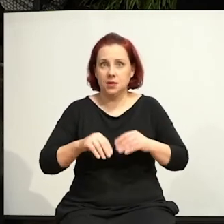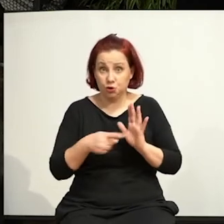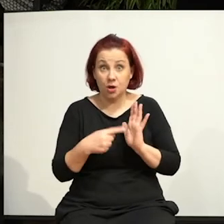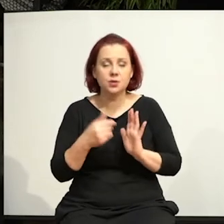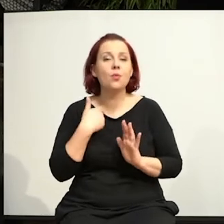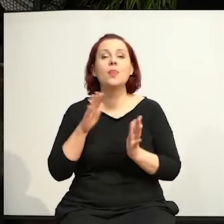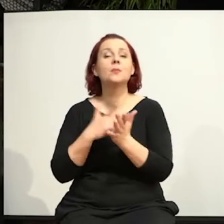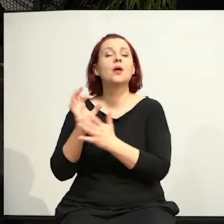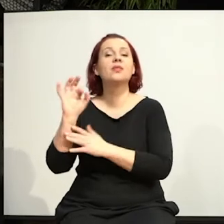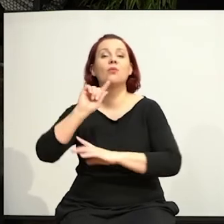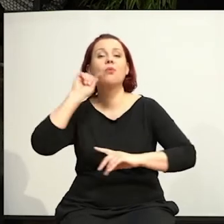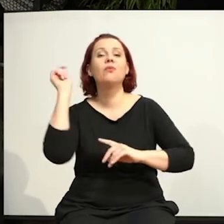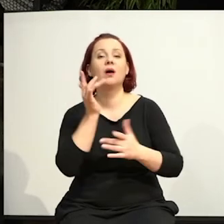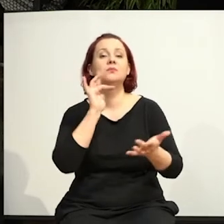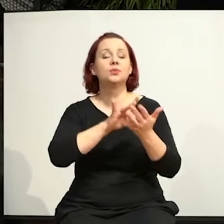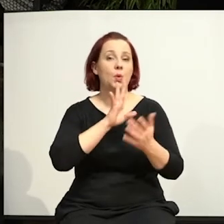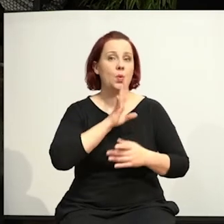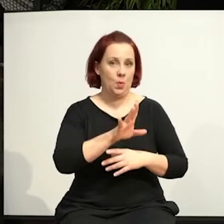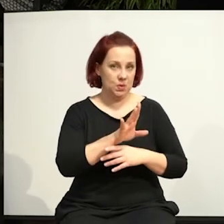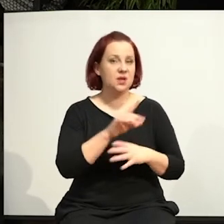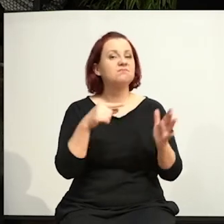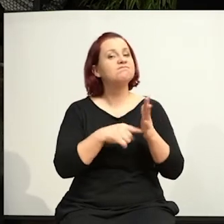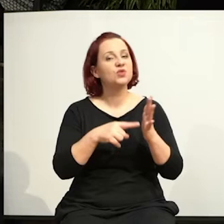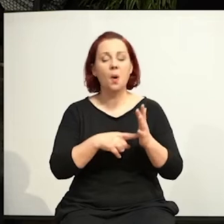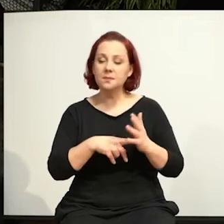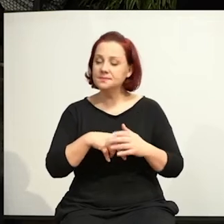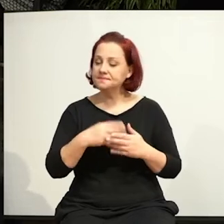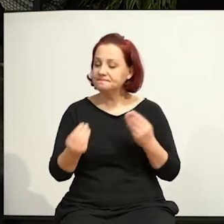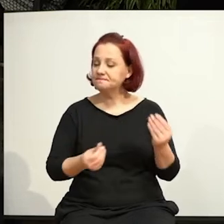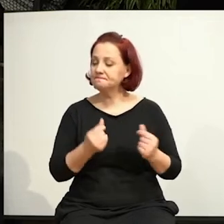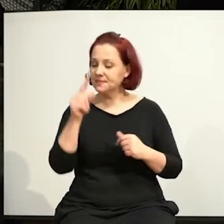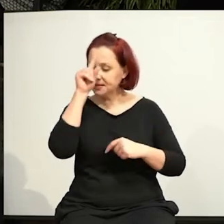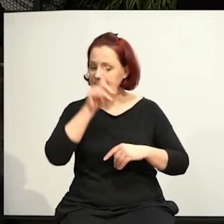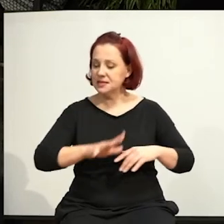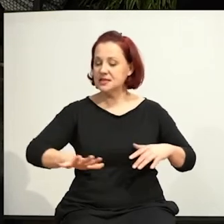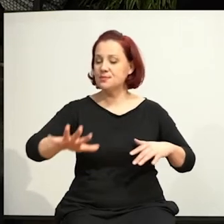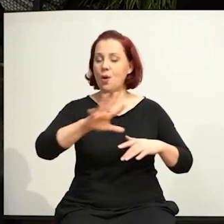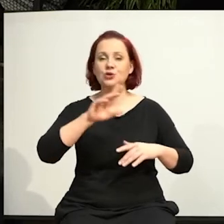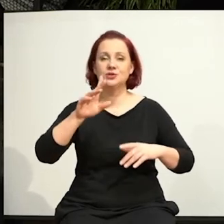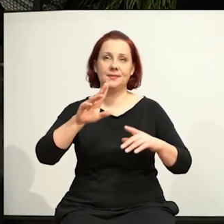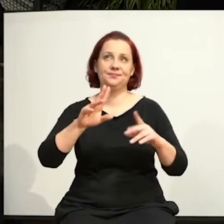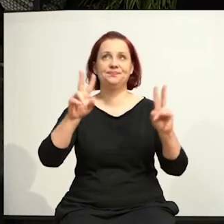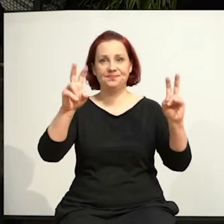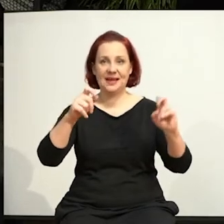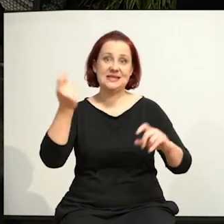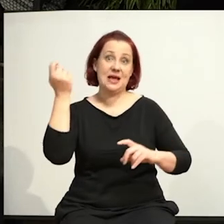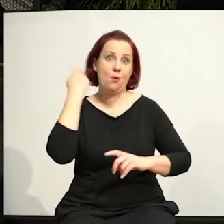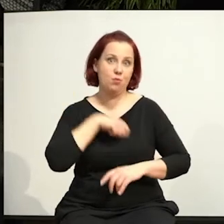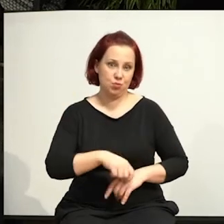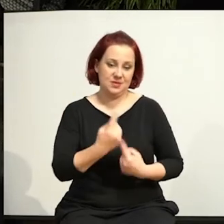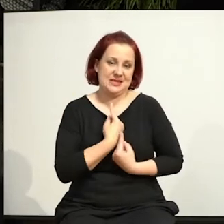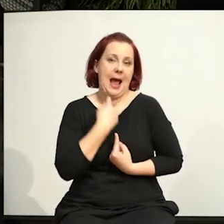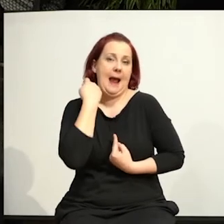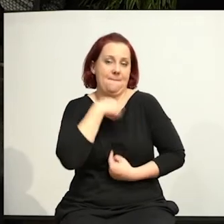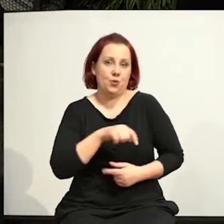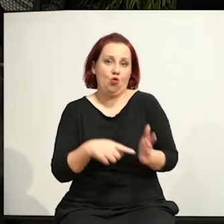jego wyjazd do Ameryki był ewidentnym aktem takiego społecznego samobójstwa właściwie, prawda.